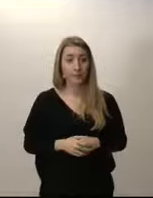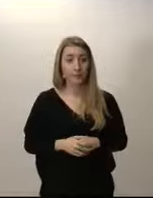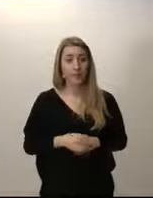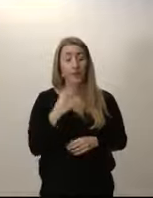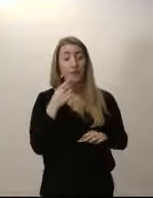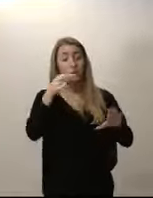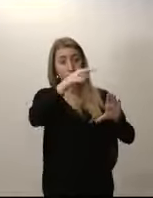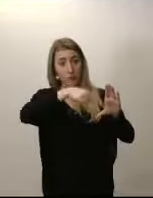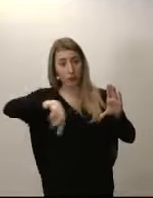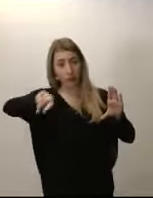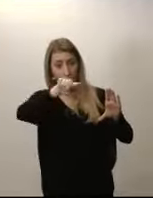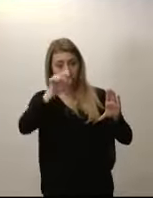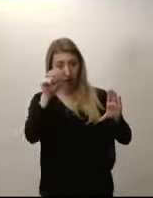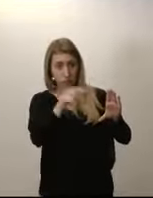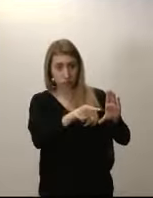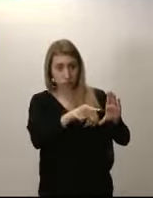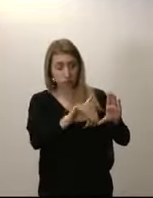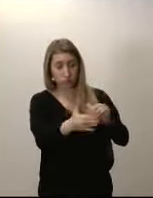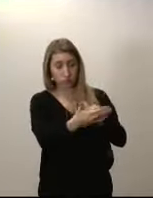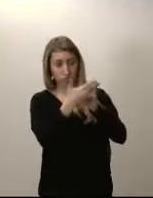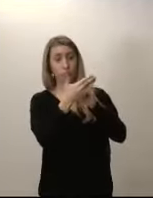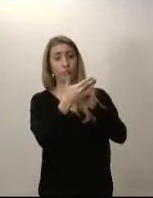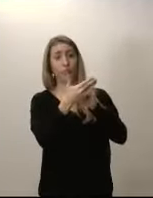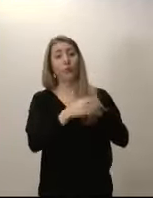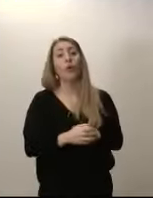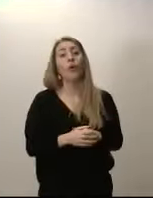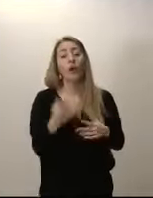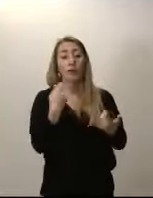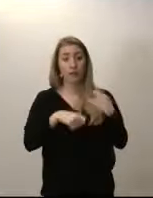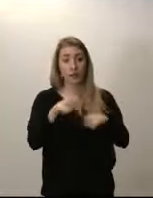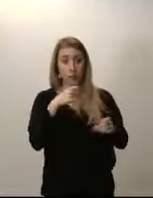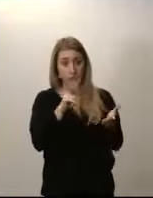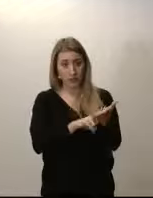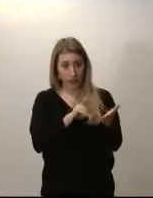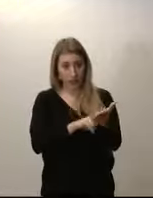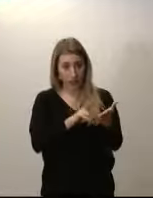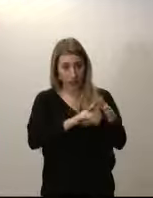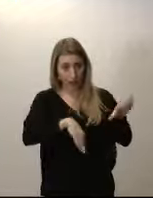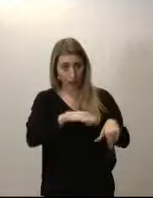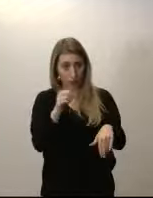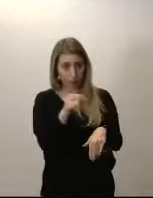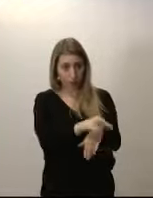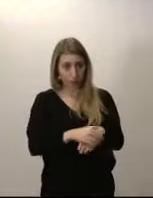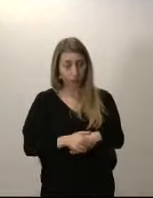le camembert la représentation des dépenses réelles de fonctionnement.